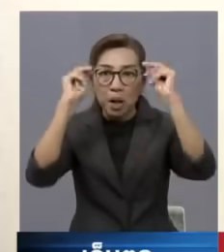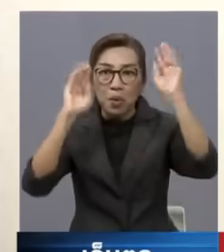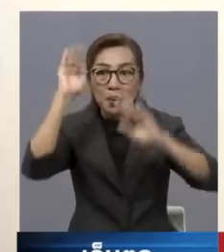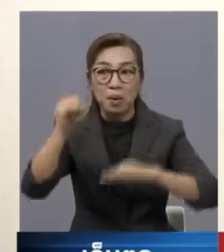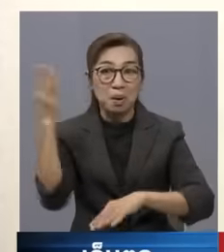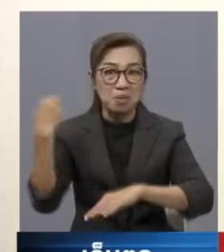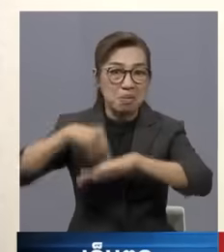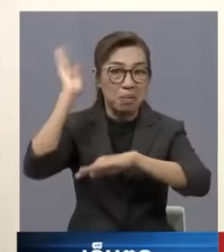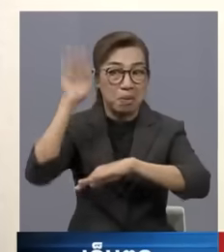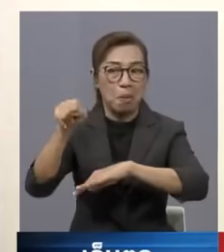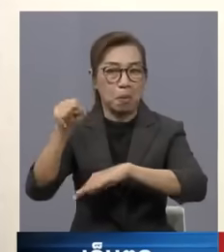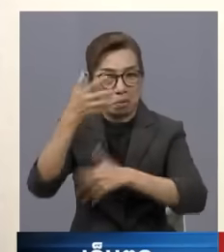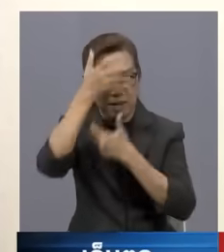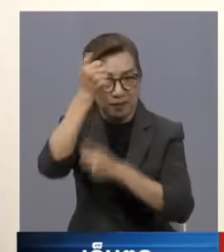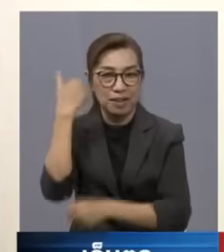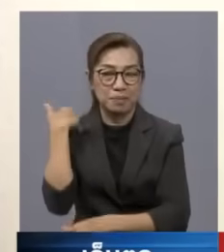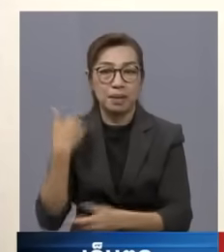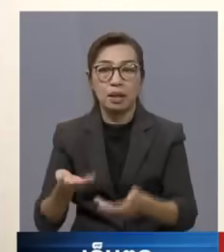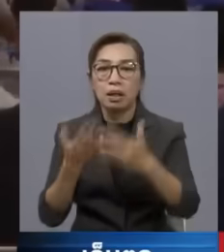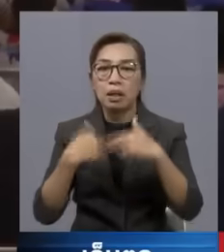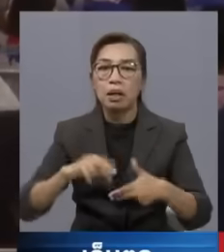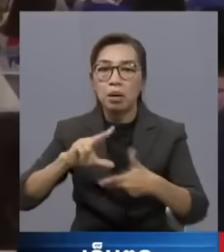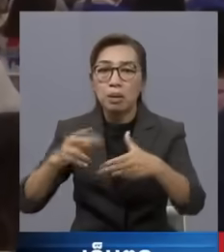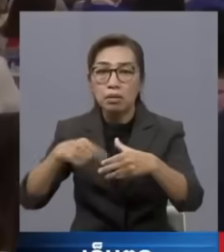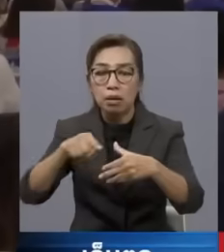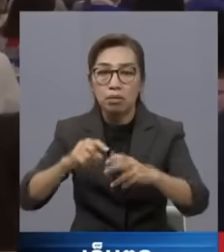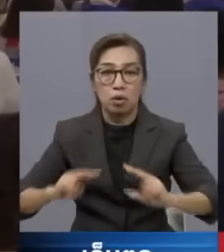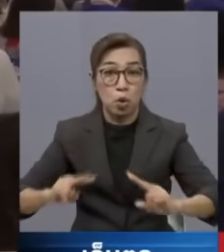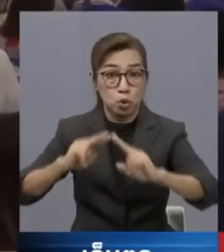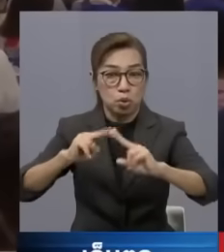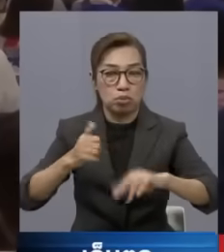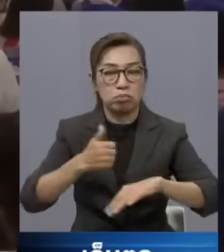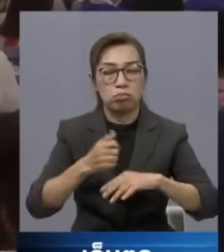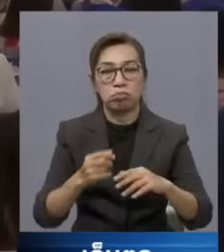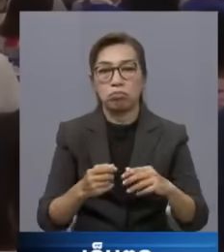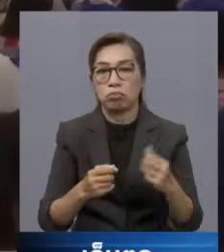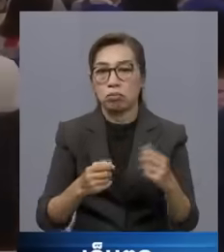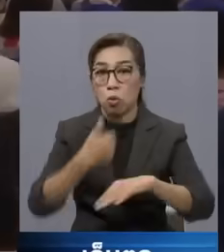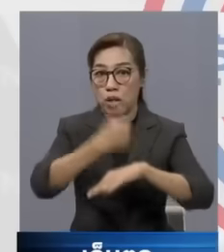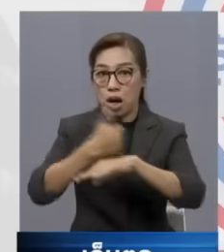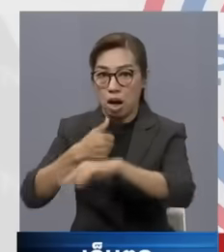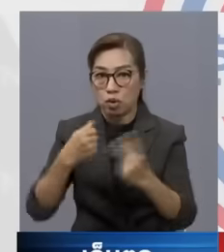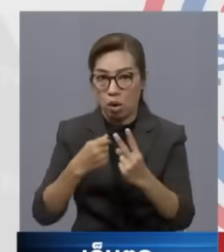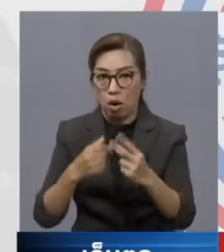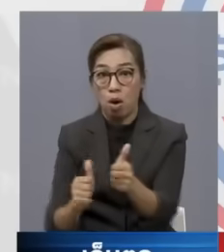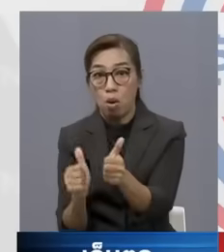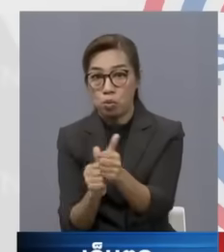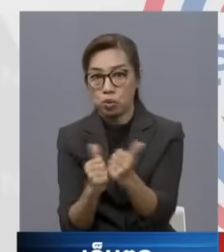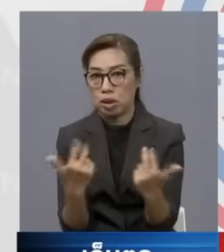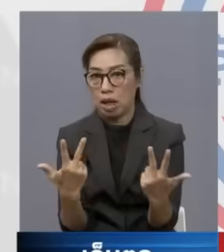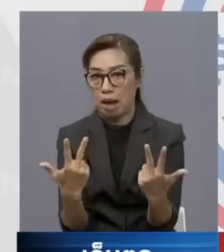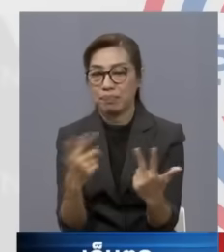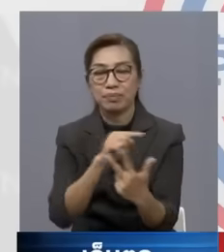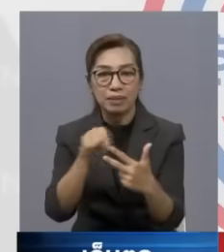เลยอ่ะนะครับทีนี้พลังประชารัฐกันบ้างอ่ะครับก็มีโอกาสได้เก้าอี้รัฐมนตรีถึง 2ที่นั่งกับเก้าอี้นักดนตรีช่วย 3ที่นั่งนะครับ